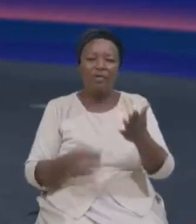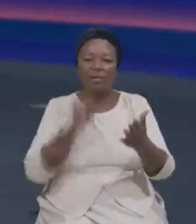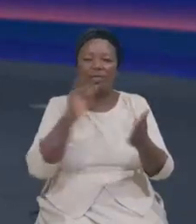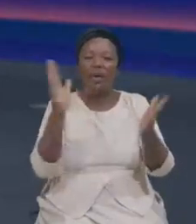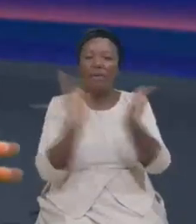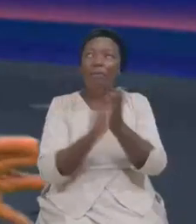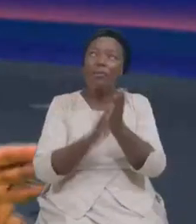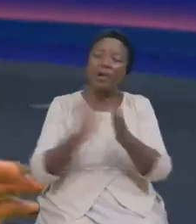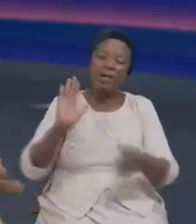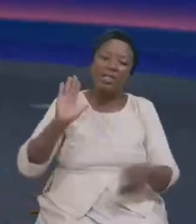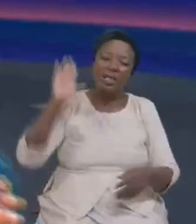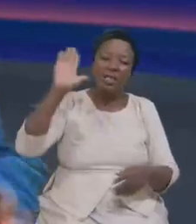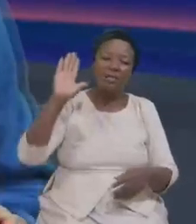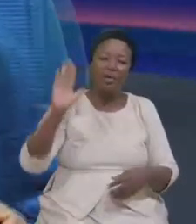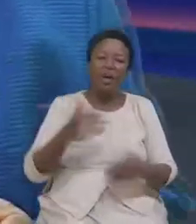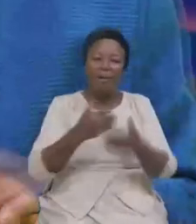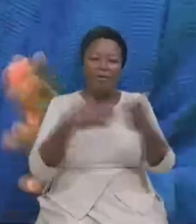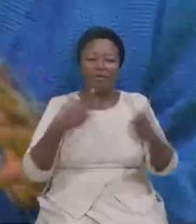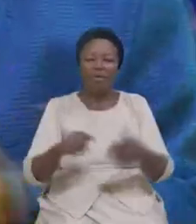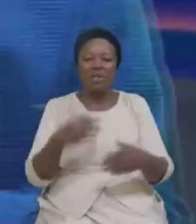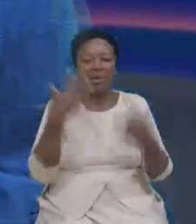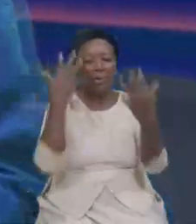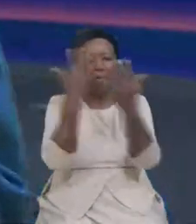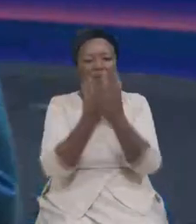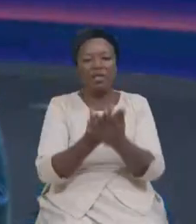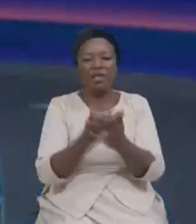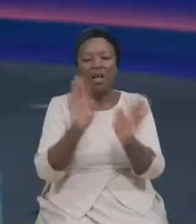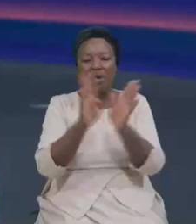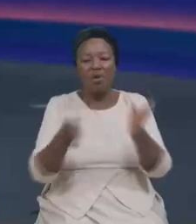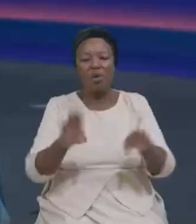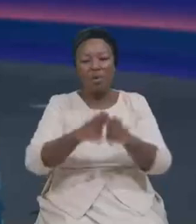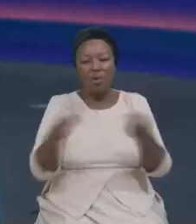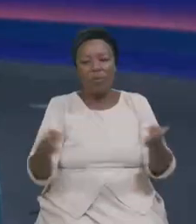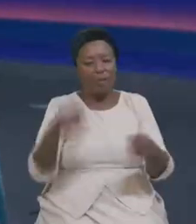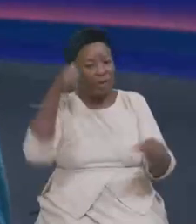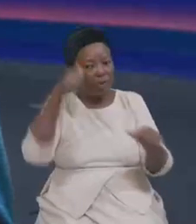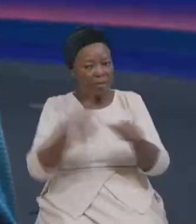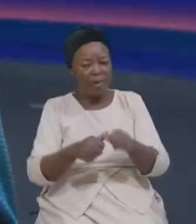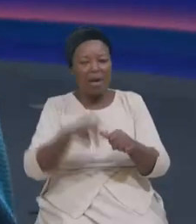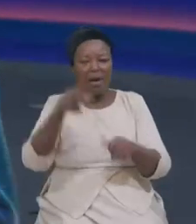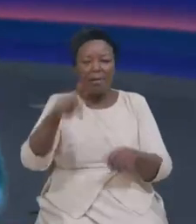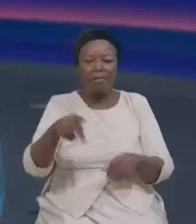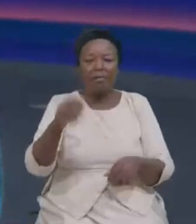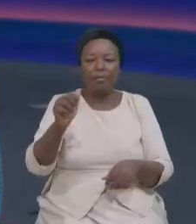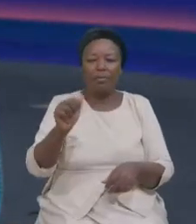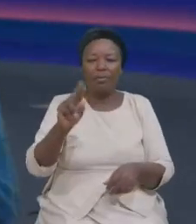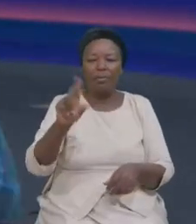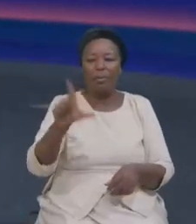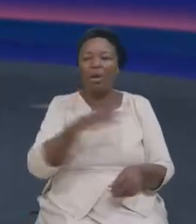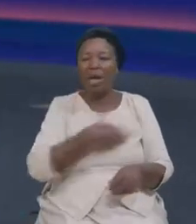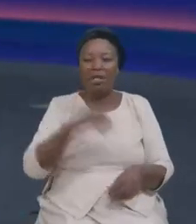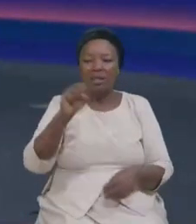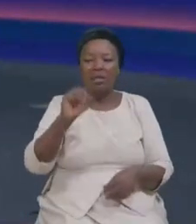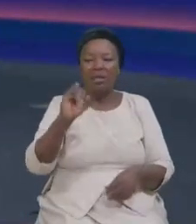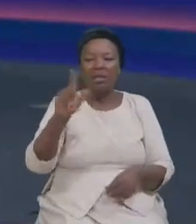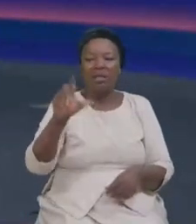avant que les portes de la prison ne soient ouvertes. Paul et Silas, ils avaient fait une bonne œuvre pour le Seigneur. Et